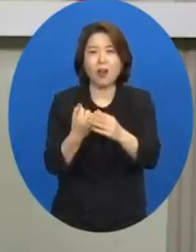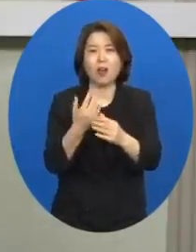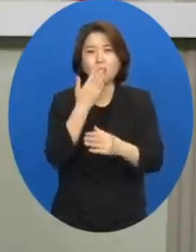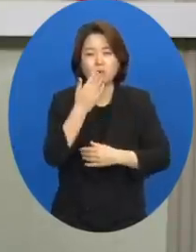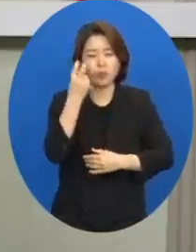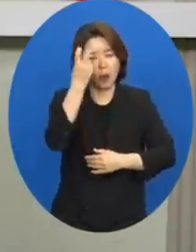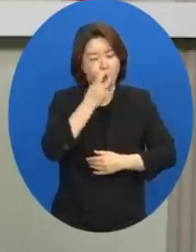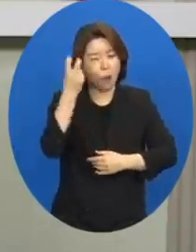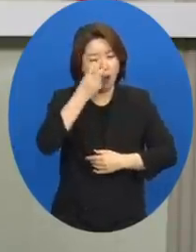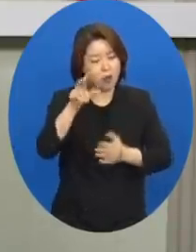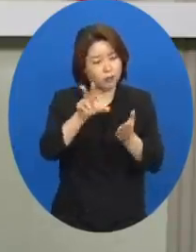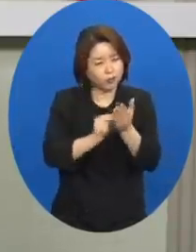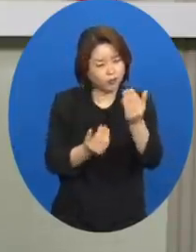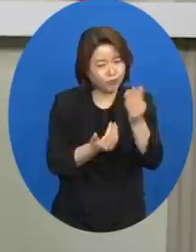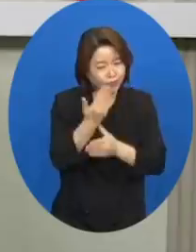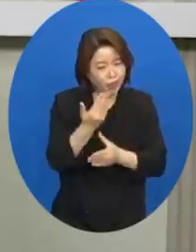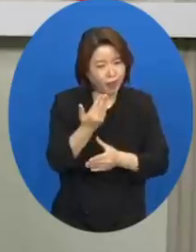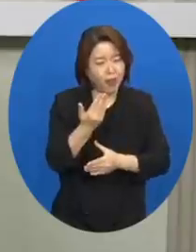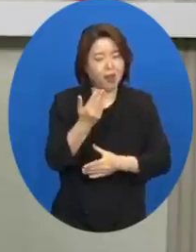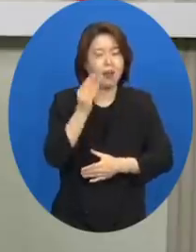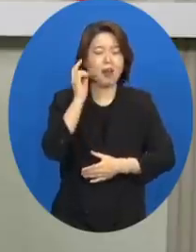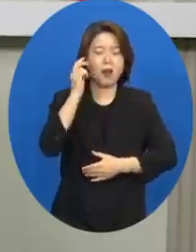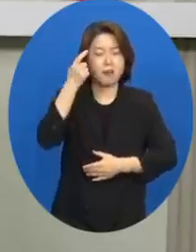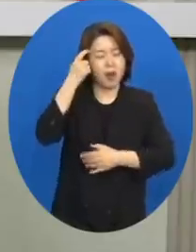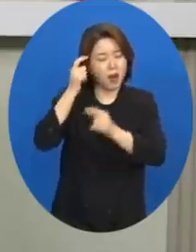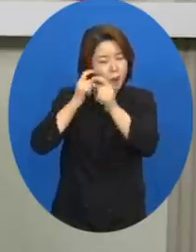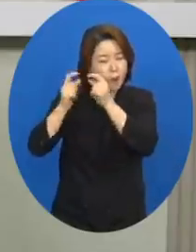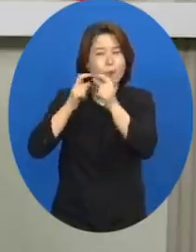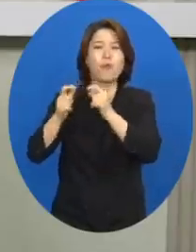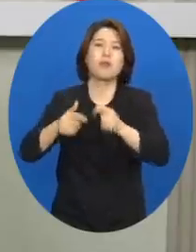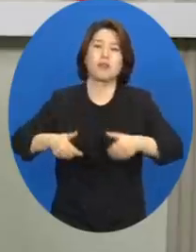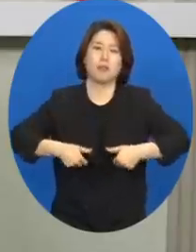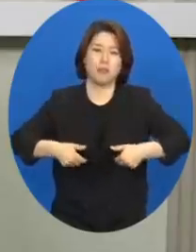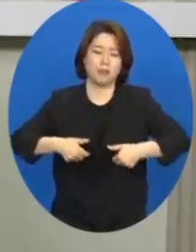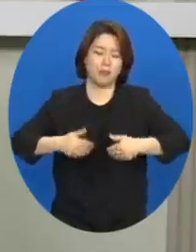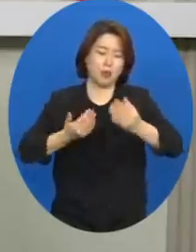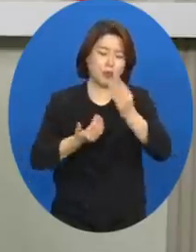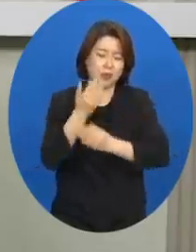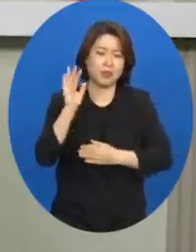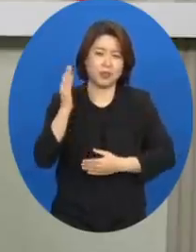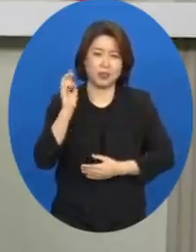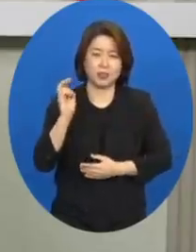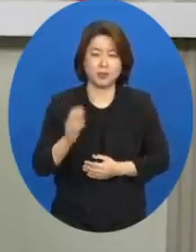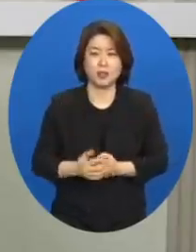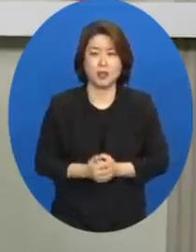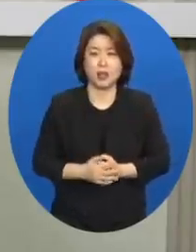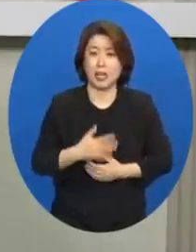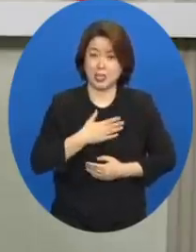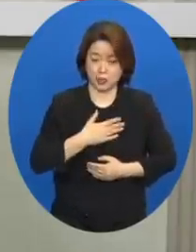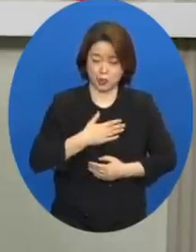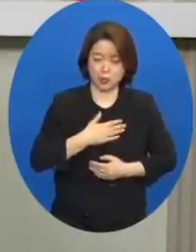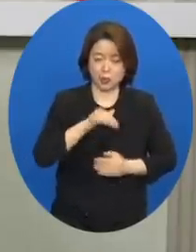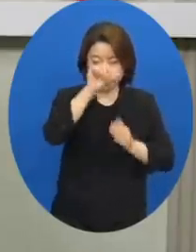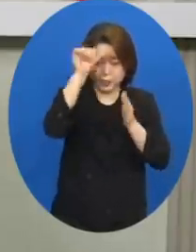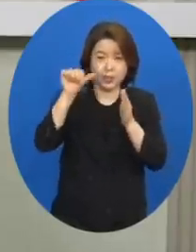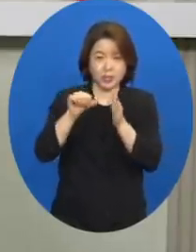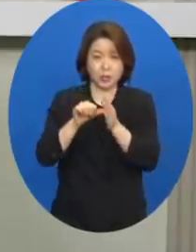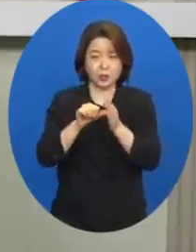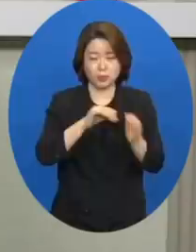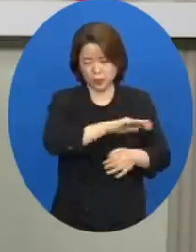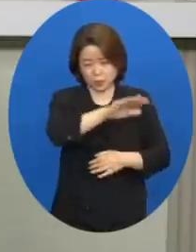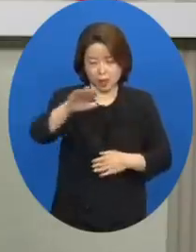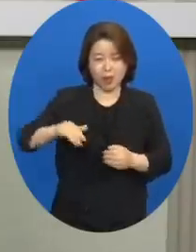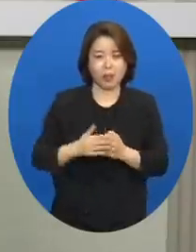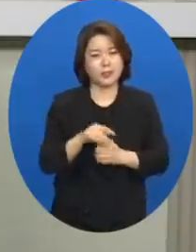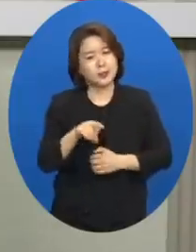않겠는가 그런 고민이 자연이 나올 수밖에 없는 거죠 저도 우리 장로님들 도